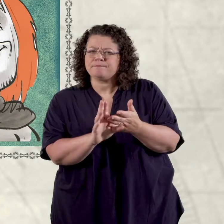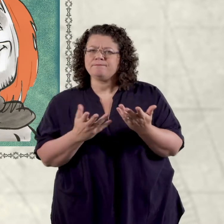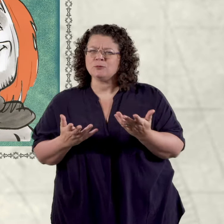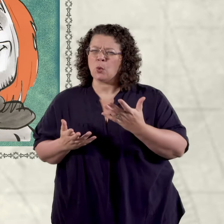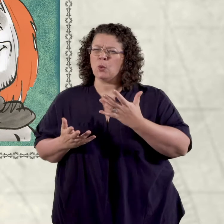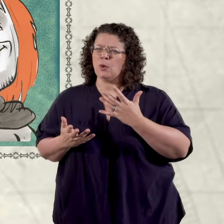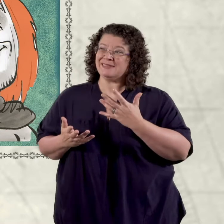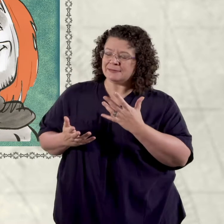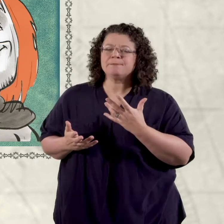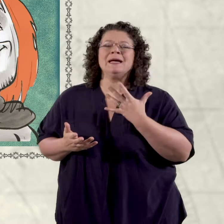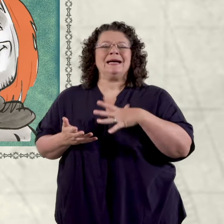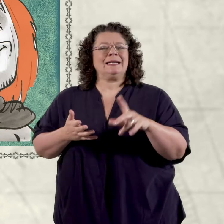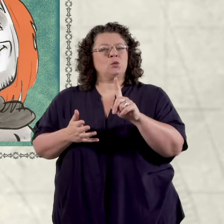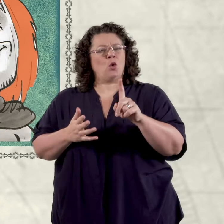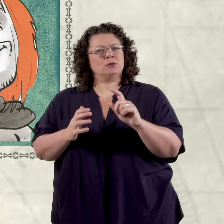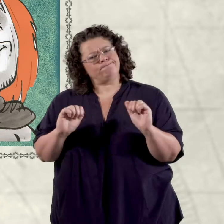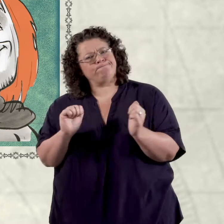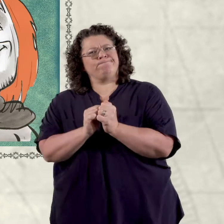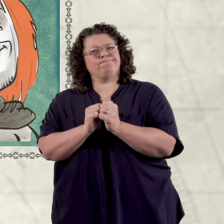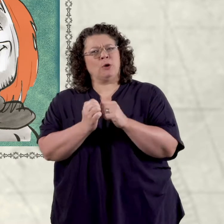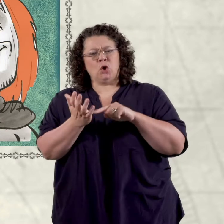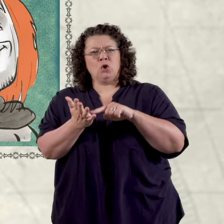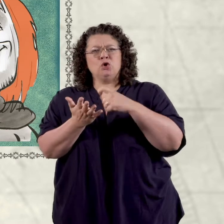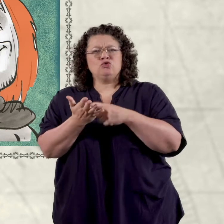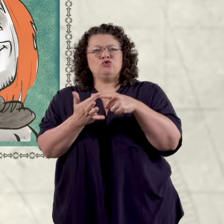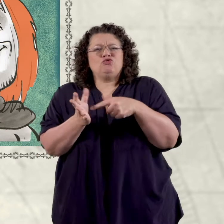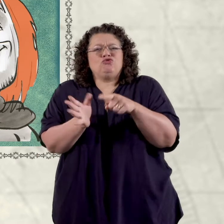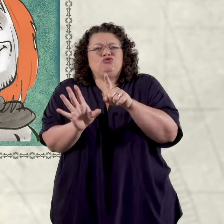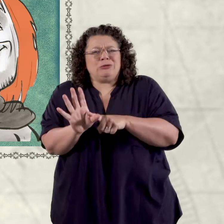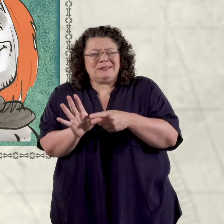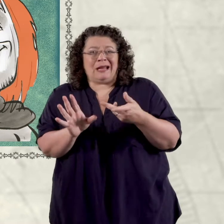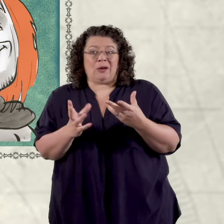gyda brenin Lloegr Harry'r Trydydd.